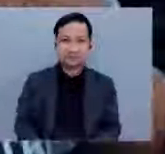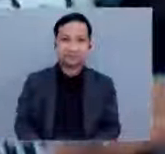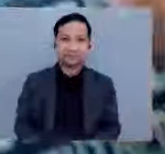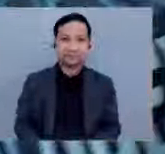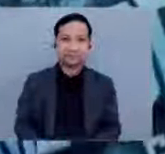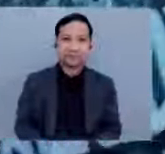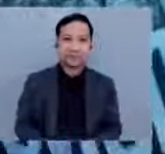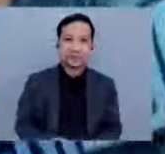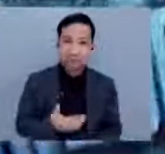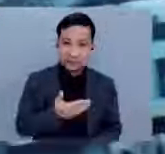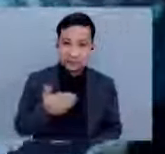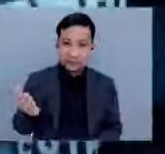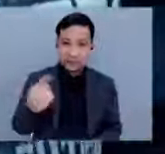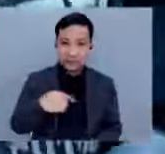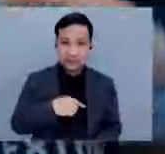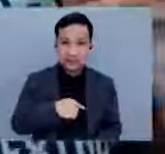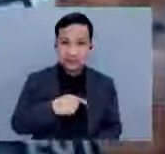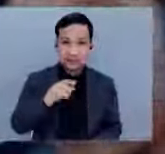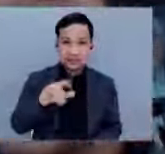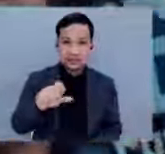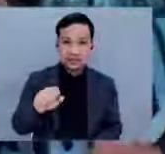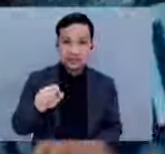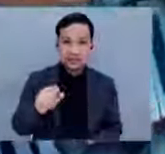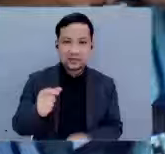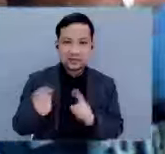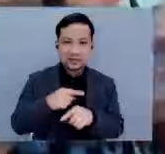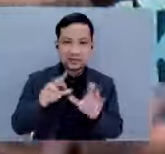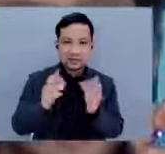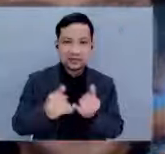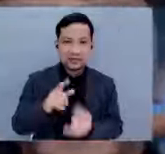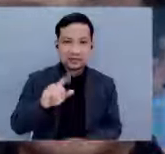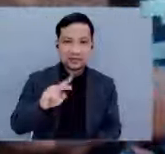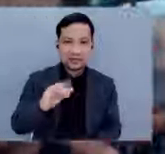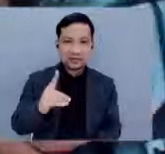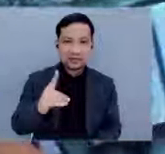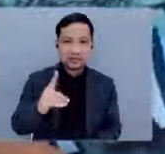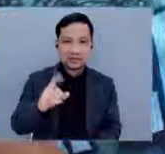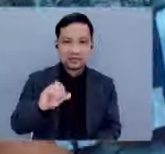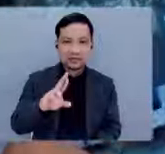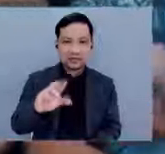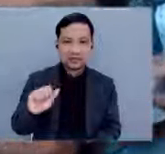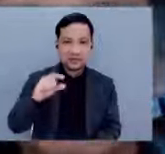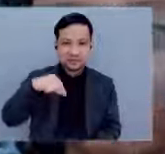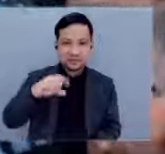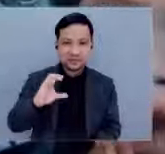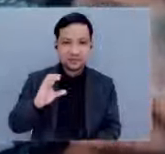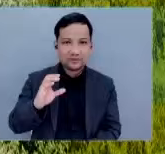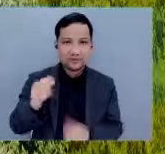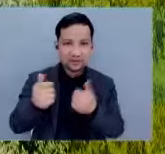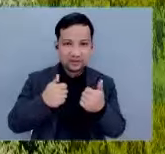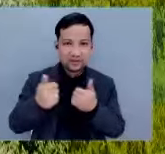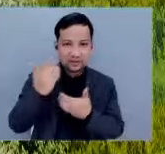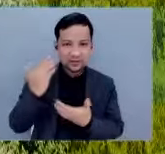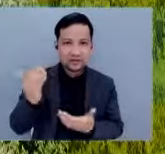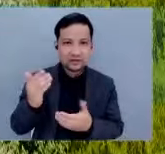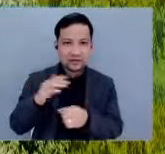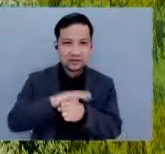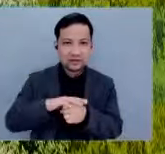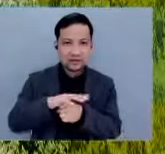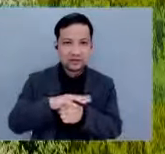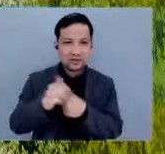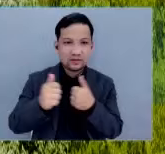nga po pala ang Exploders Stream from Barangay Tandang Sora, Quezon City po. Sa ngayon po, lumalaban po kami sa mga local